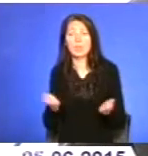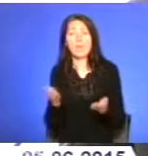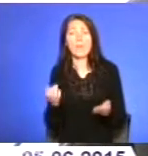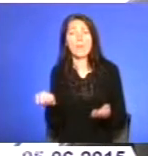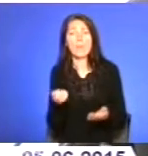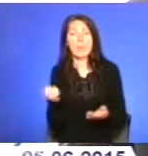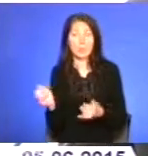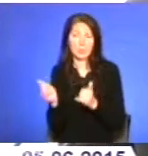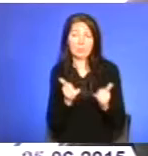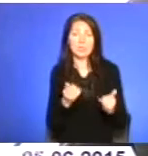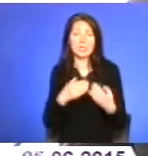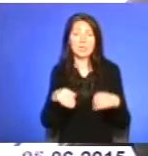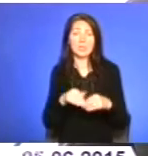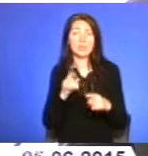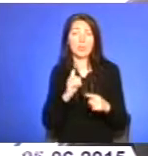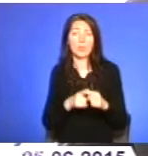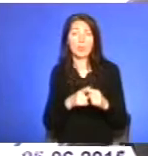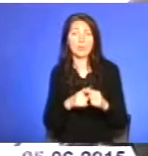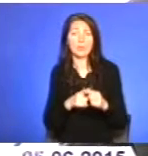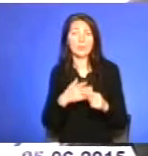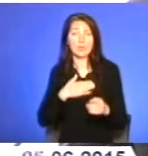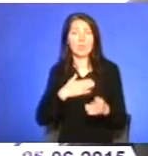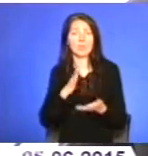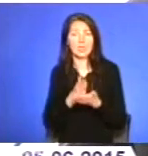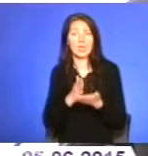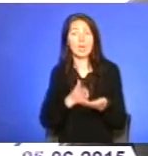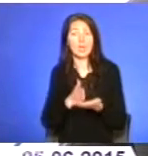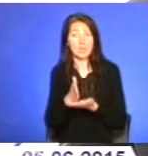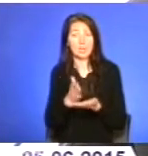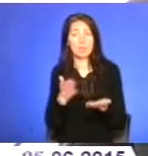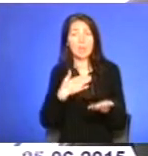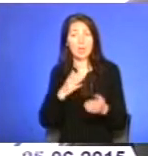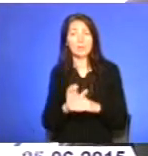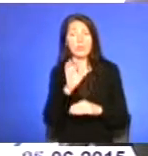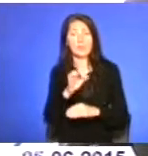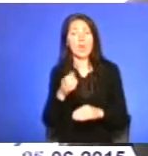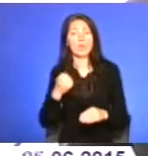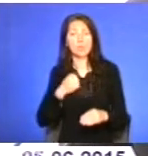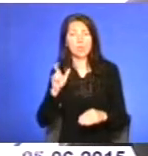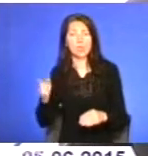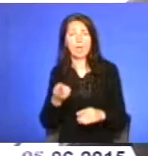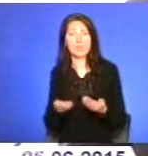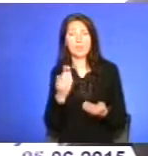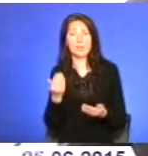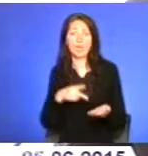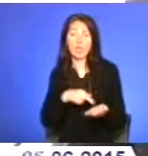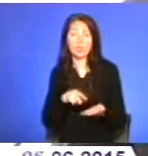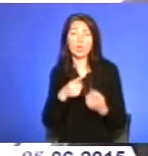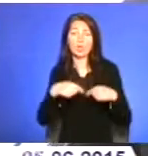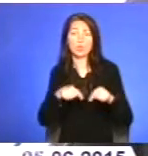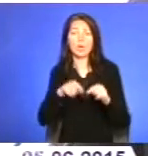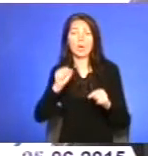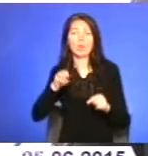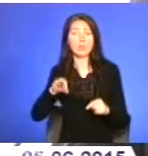сім'ї. Плюс в нас є лінія, де ми відправляємо солдат. І якщо вони йдуть в зону АТО, вони